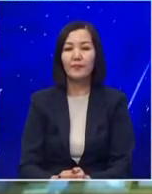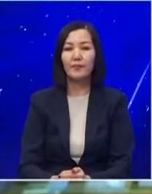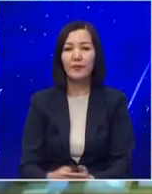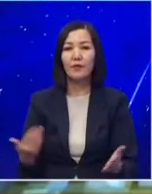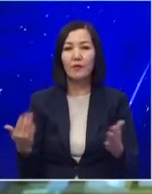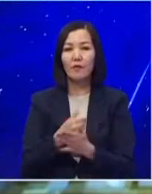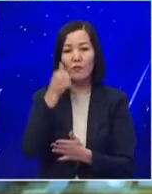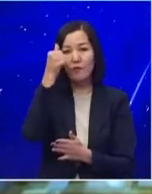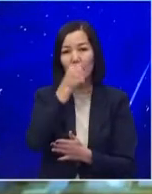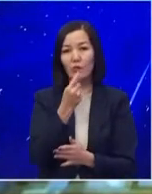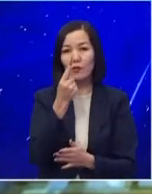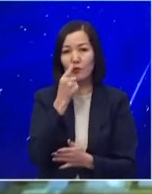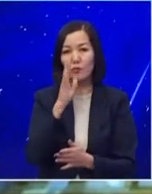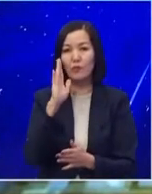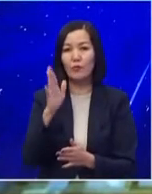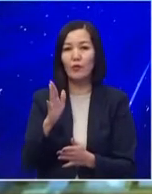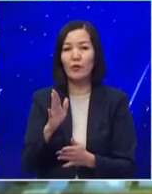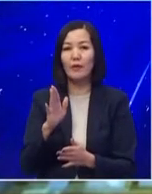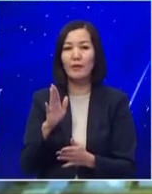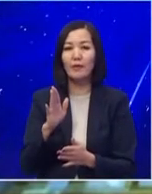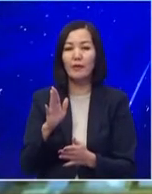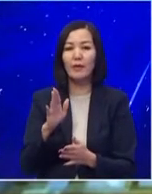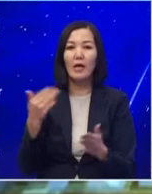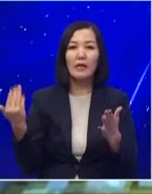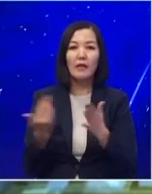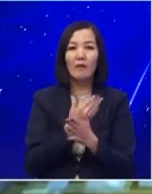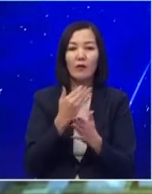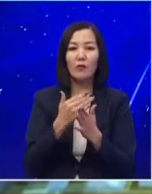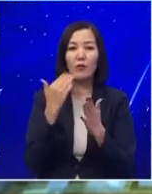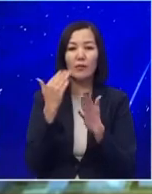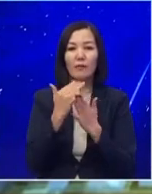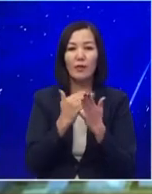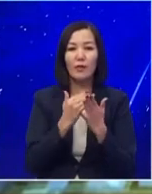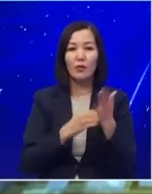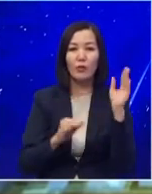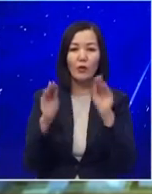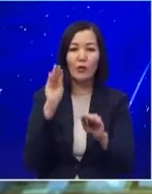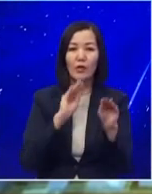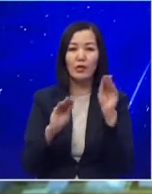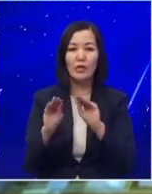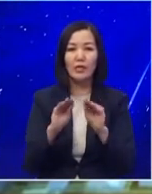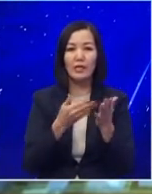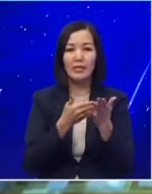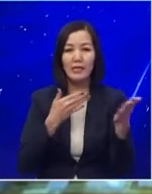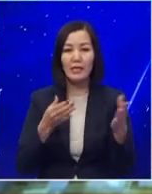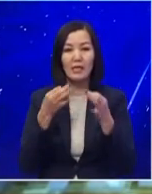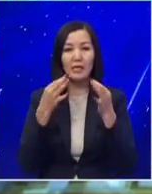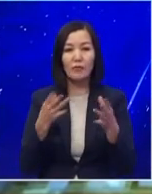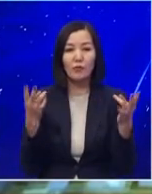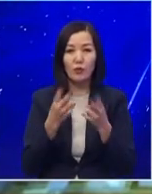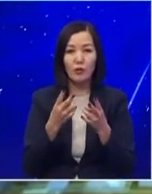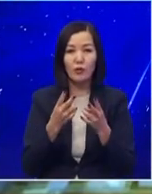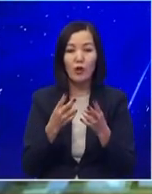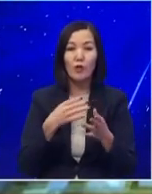новый год уже не за горами а потому продумать новогоднее меню и украшение праздничного стола дело не просто нужно и